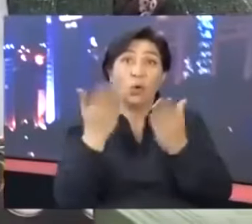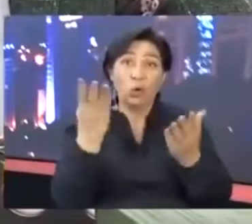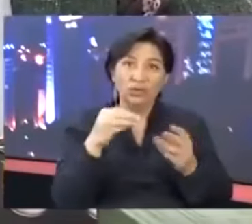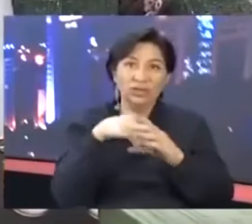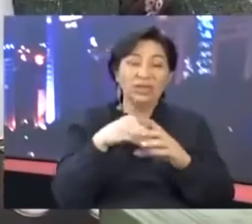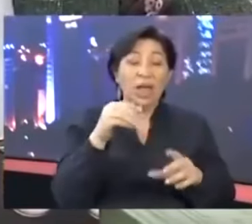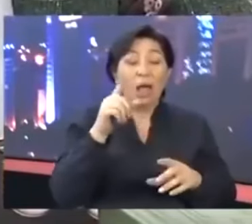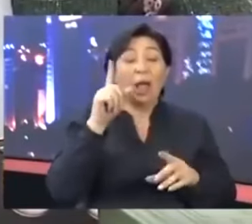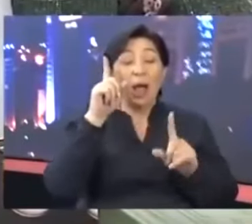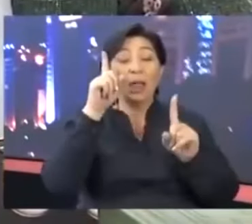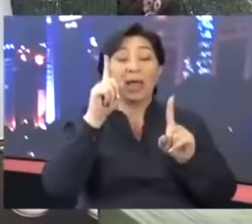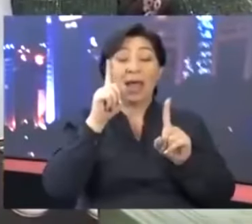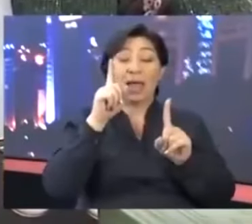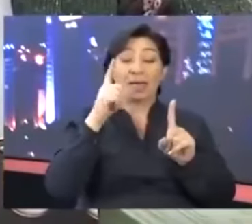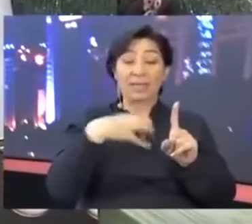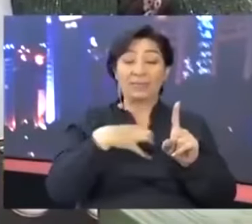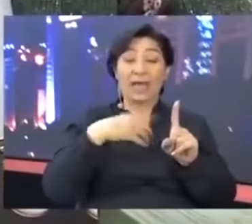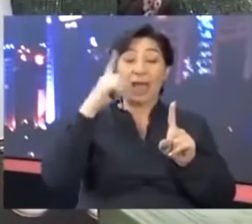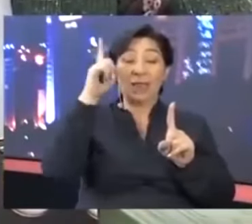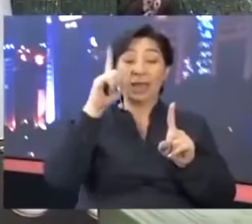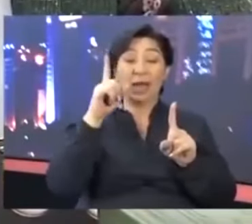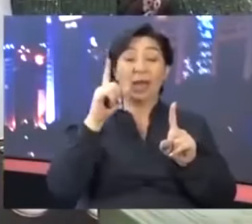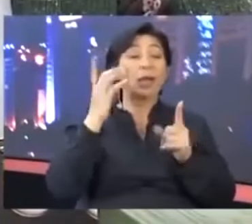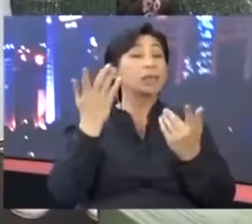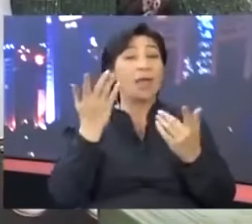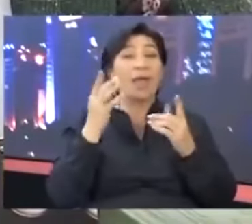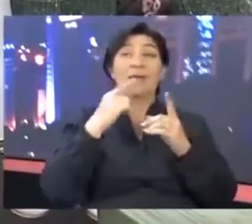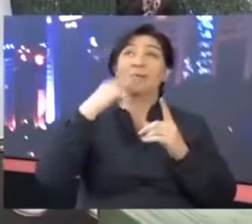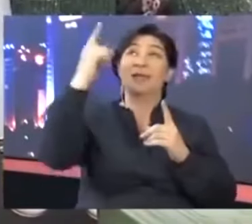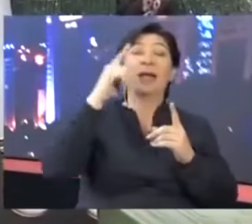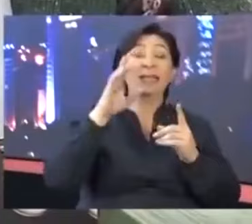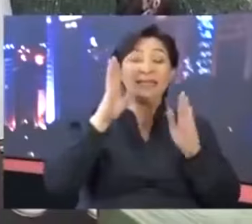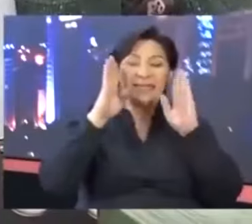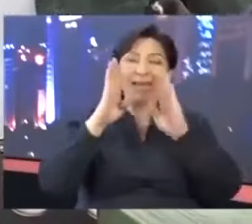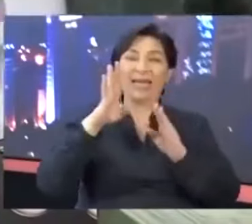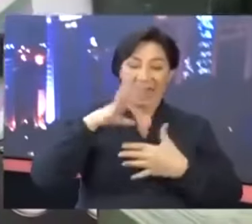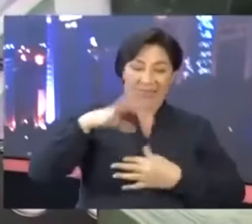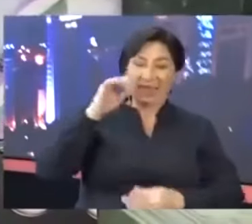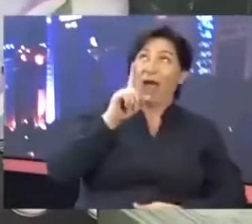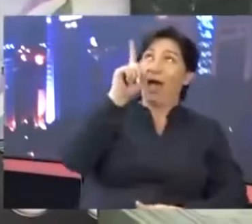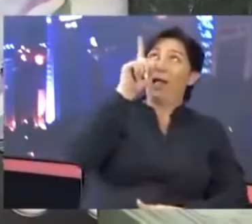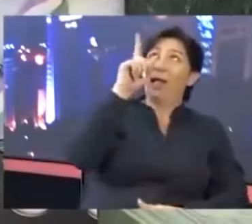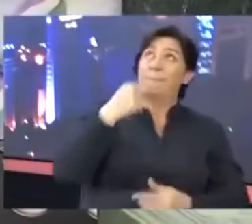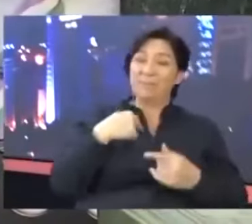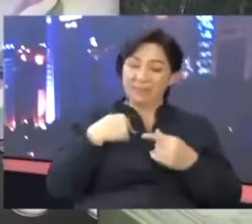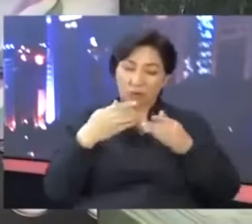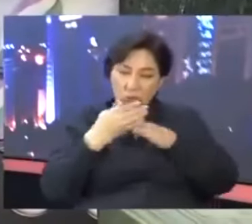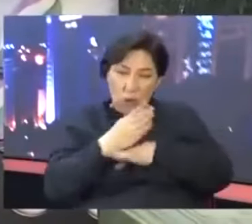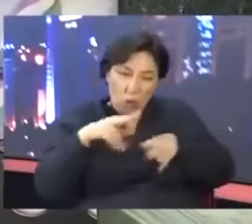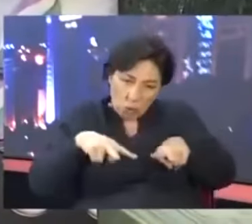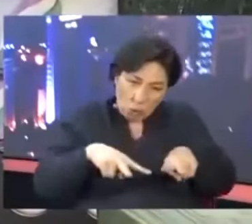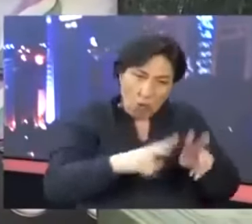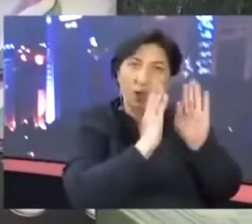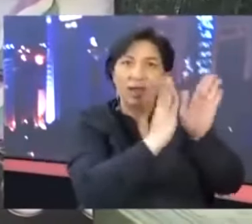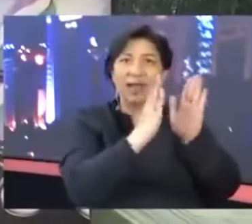kendisinin de bir Allah'a hitabını buluyor mesela Fatiha'nın sonları direkt insandan Allah'a bir hitap işte Bizi doğru yola ilet Evet